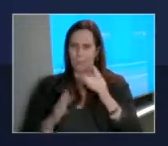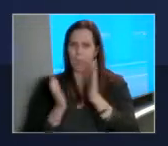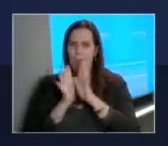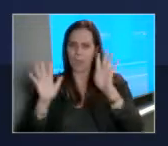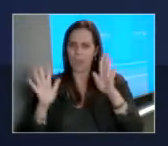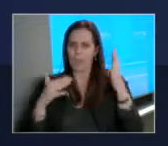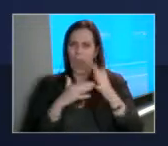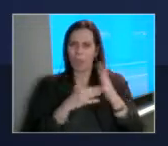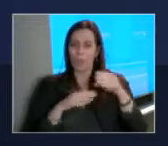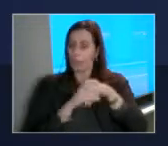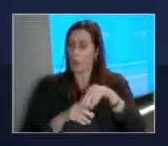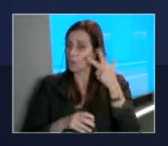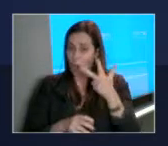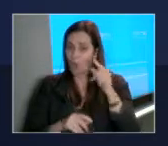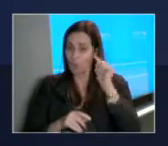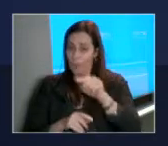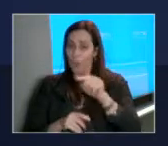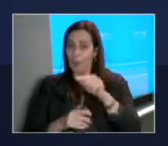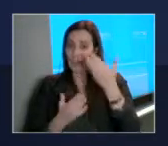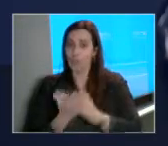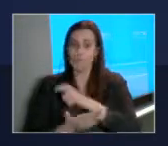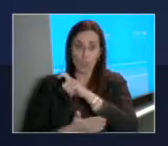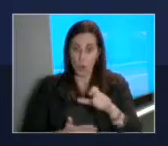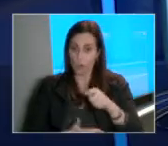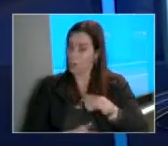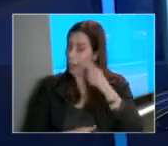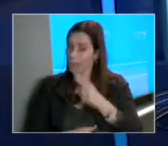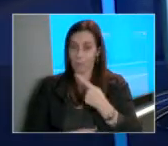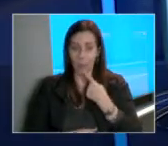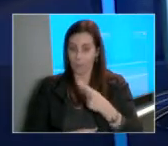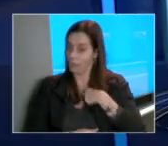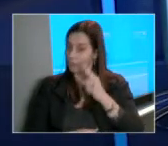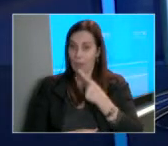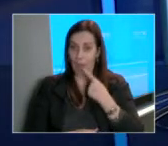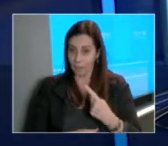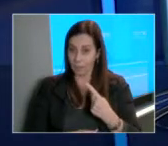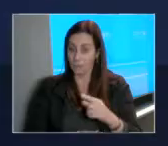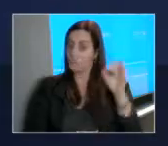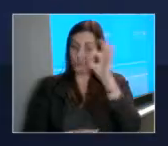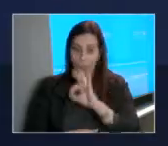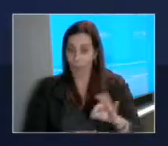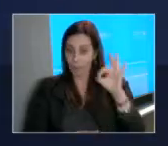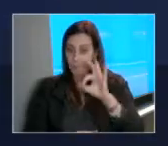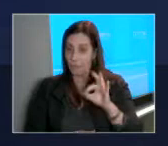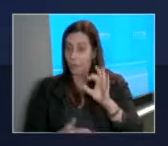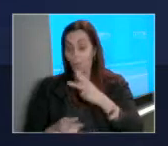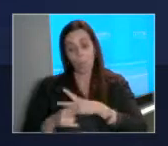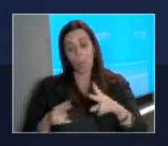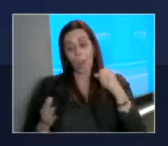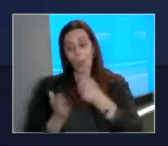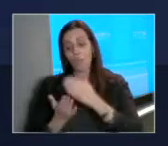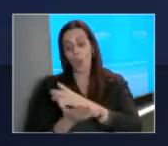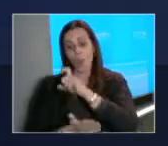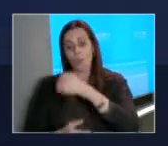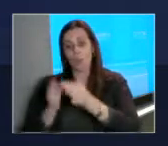ב-19 חקירות, שמתוכם רק 3 הגיעו לכדי כתב אישום, שאני חייבת לציין, שעדיין חף מפשע עד